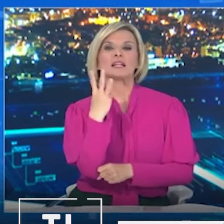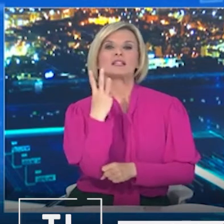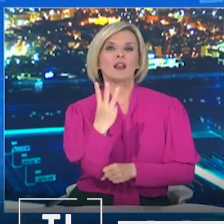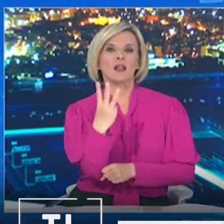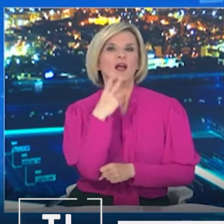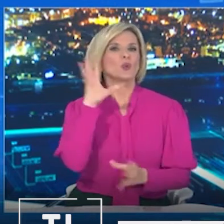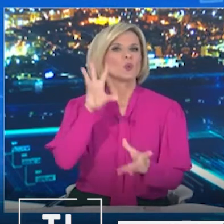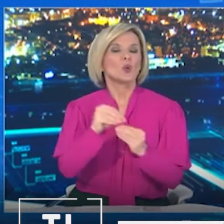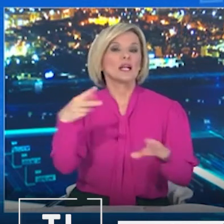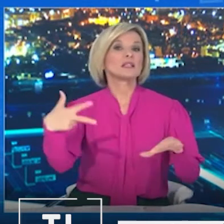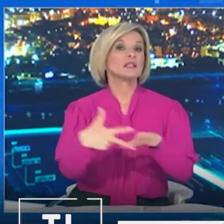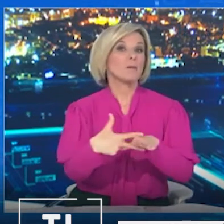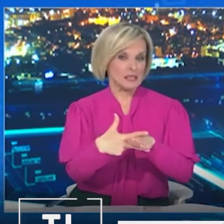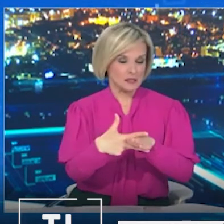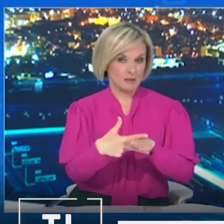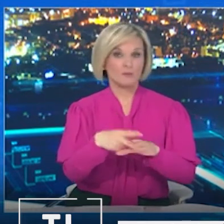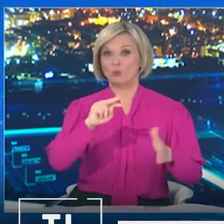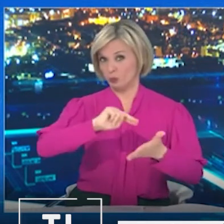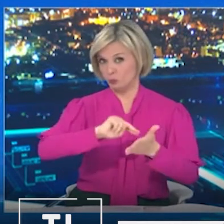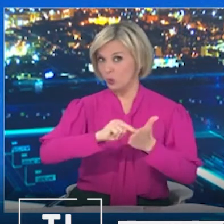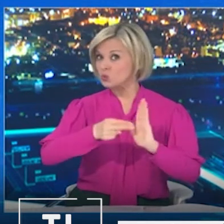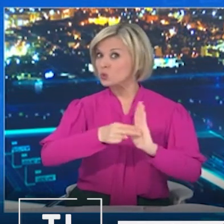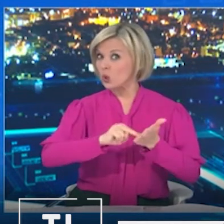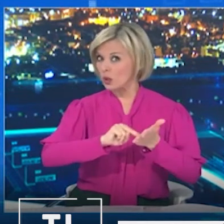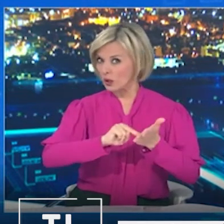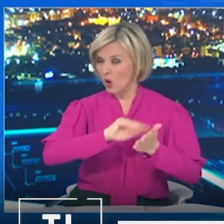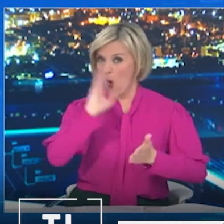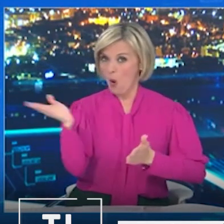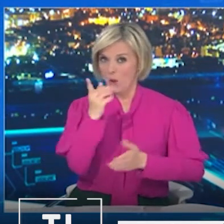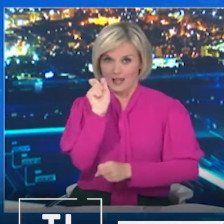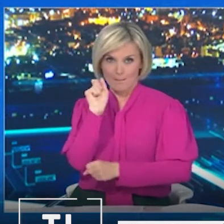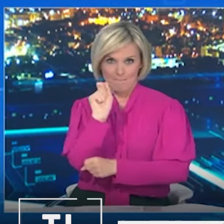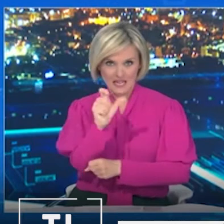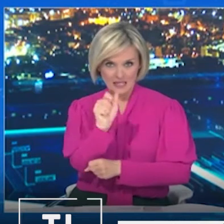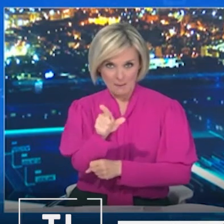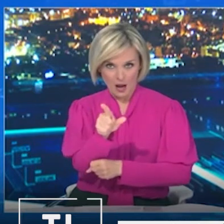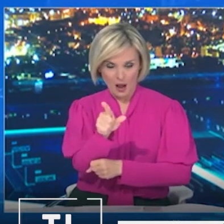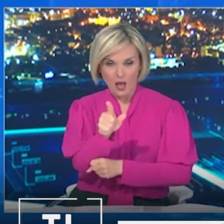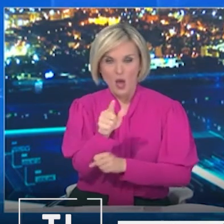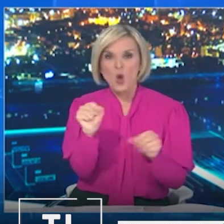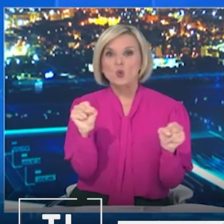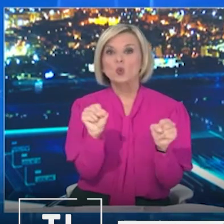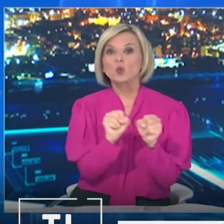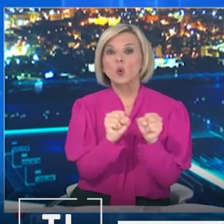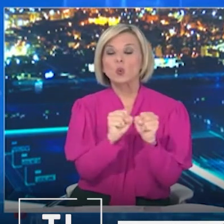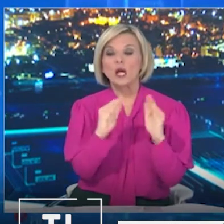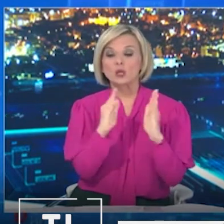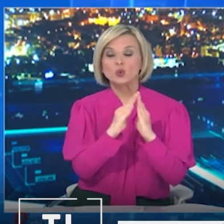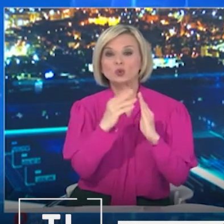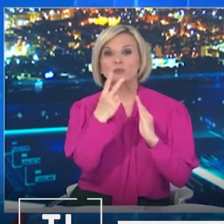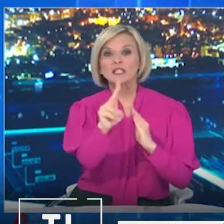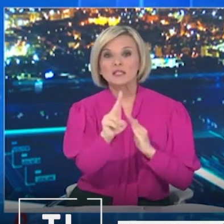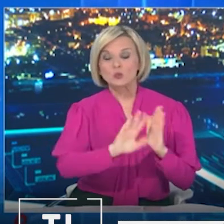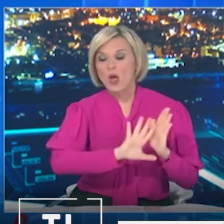τραπεζών, εφιστούμε την προσοχή ότι η μετακίνηση θα πραγματοποιείται μόνο είτε εντός του οικίου Δήμου, είτε σε